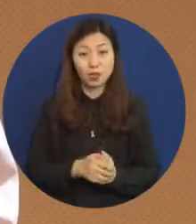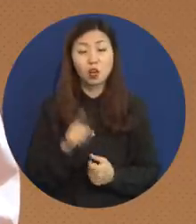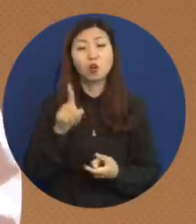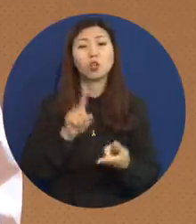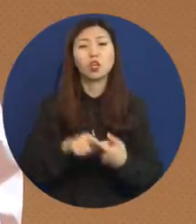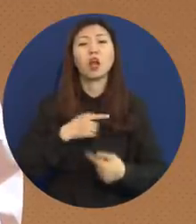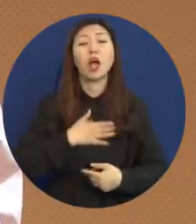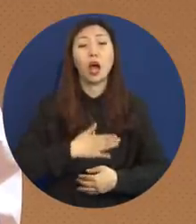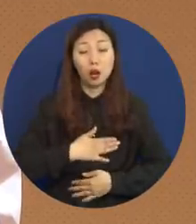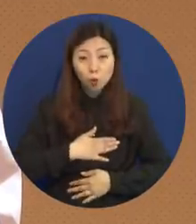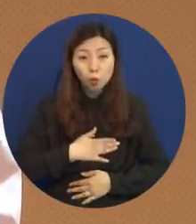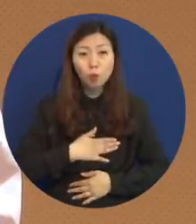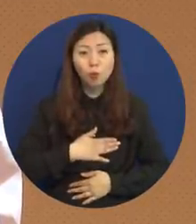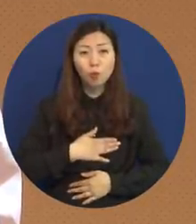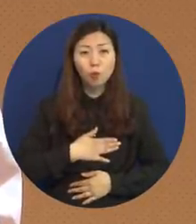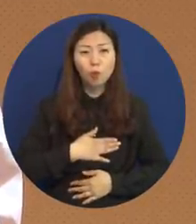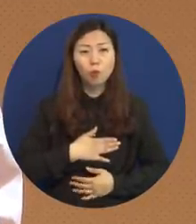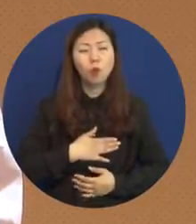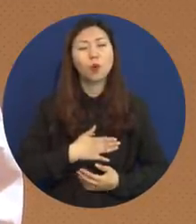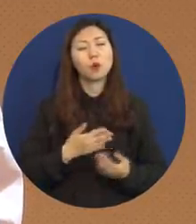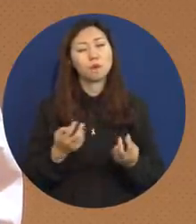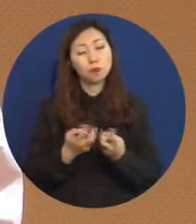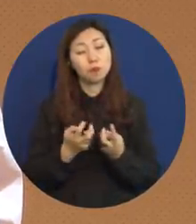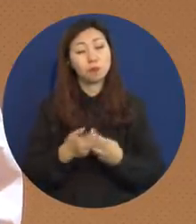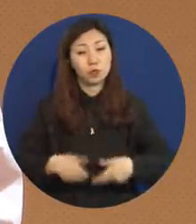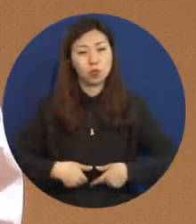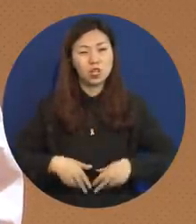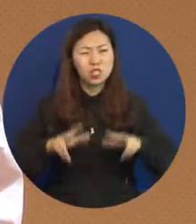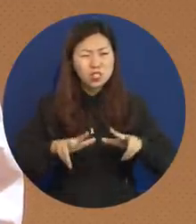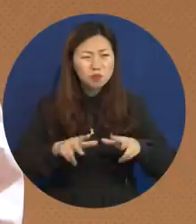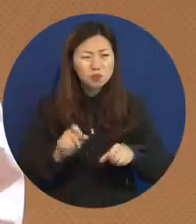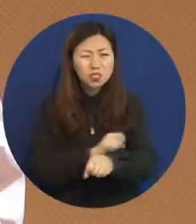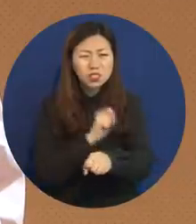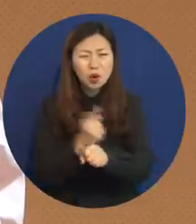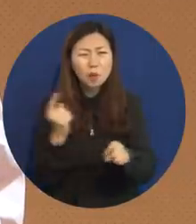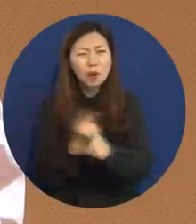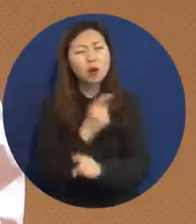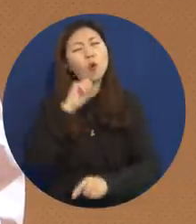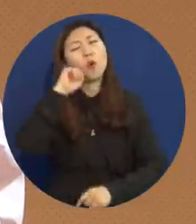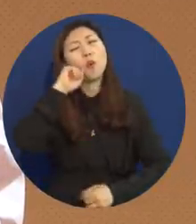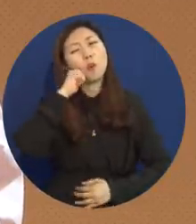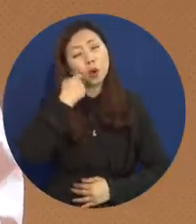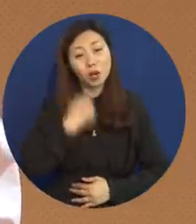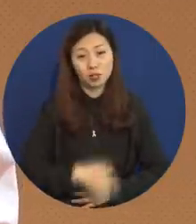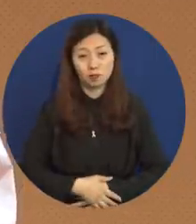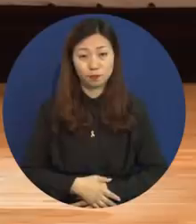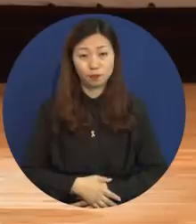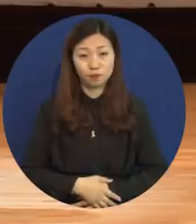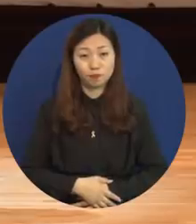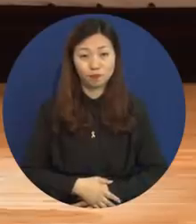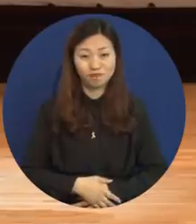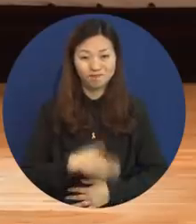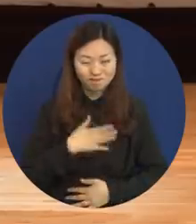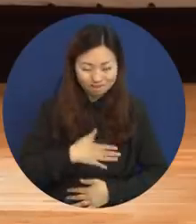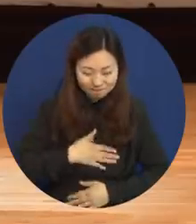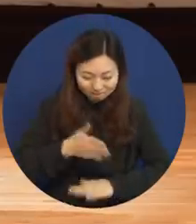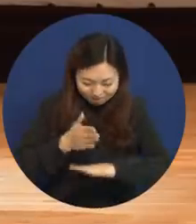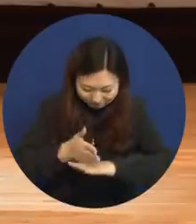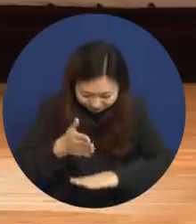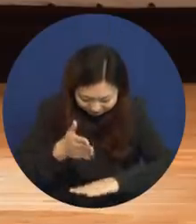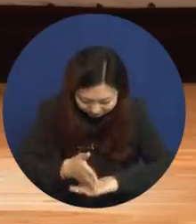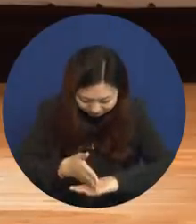정도 알고 대응을 하면 되지. 그걸 지금 뭐 바꾸기는 어려워요. 네, 감사합니다. 네.